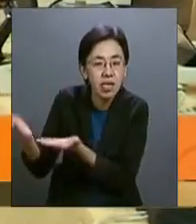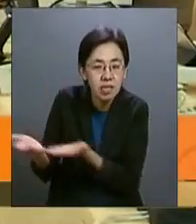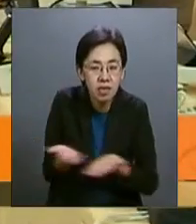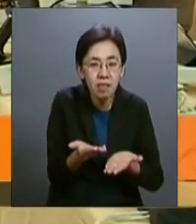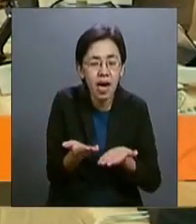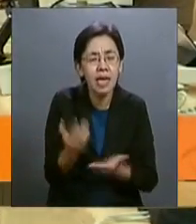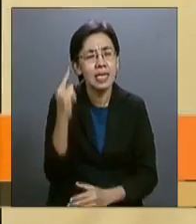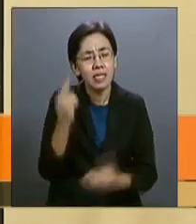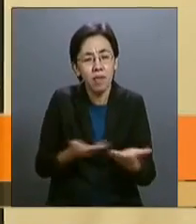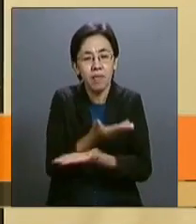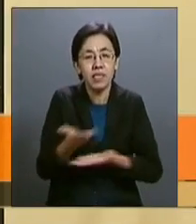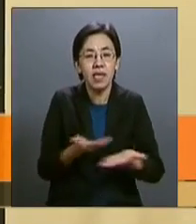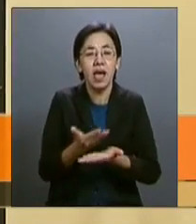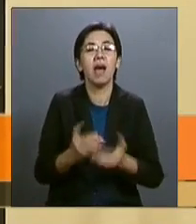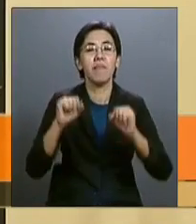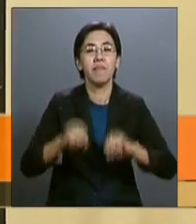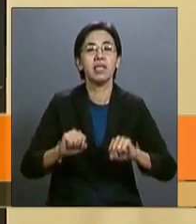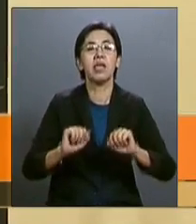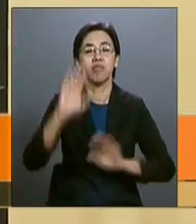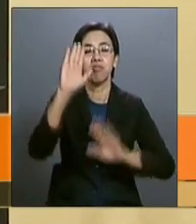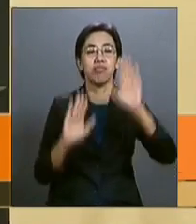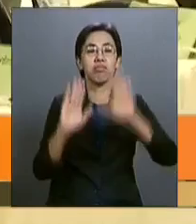การพิจารณาของมติพรรคค่ะ